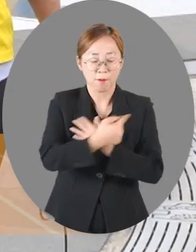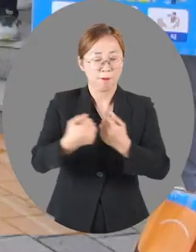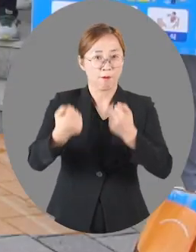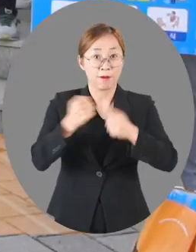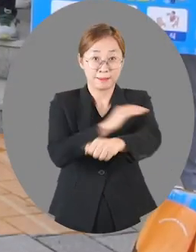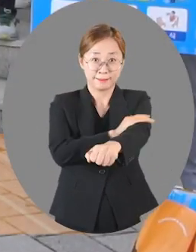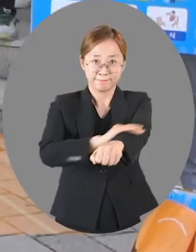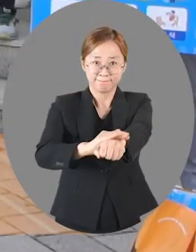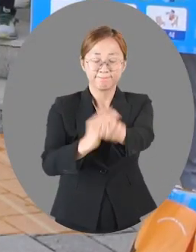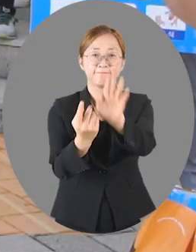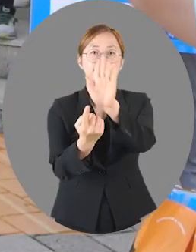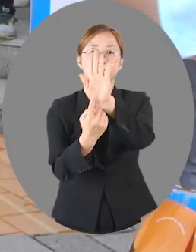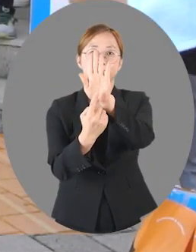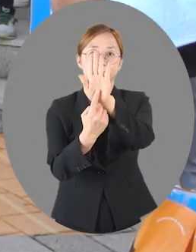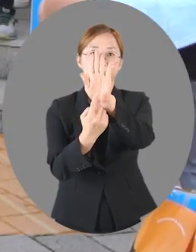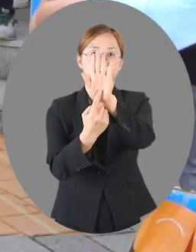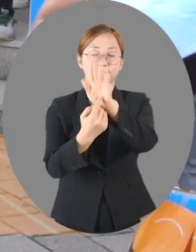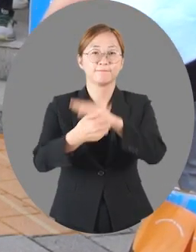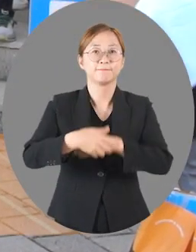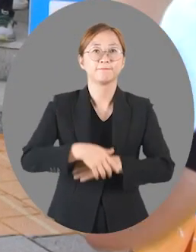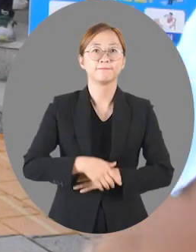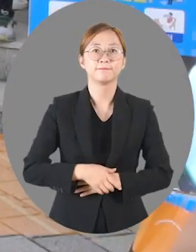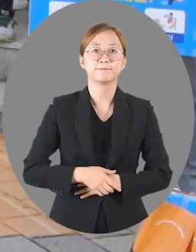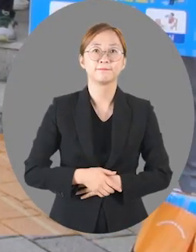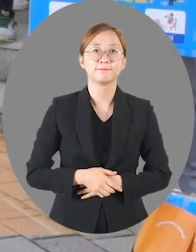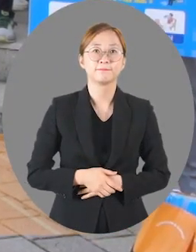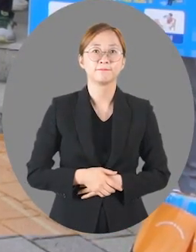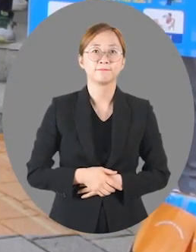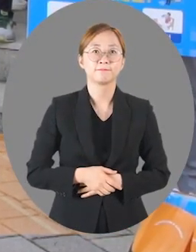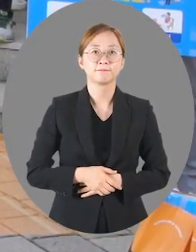위한 온열질환 예방 캠페인이 실시됐습니다.